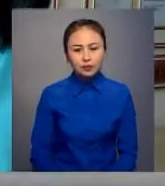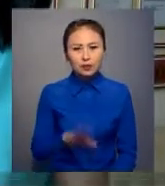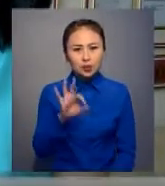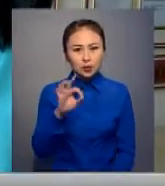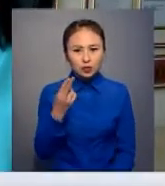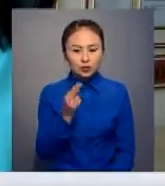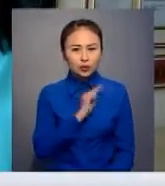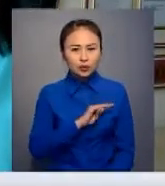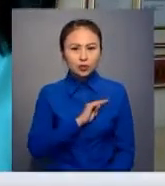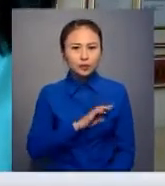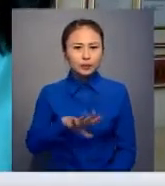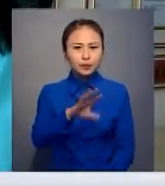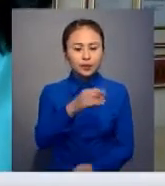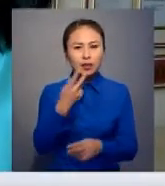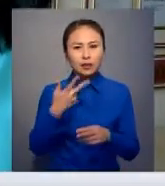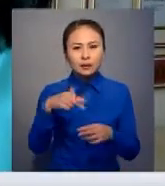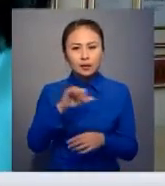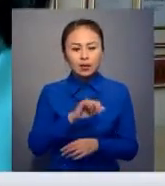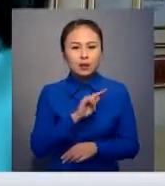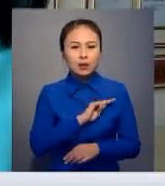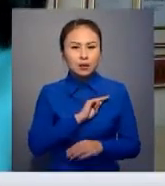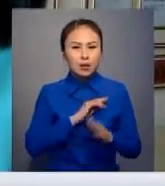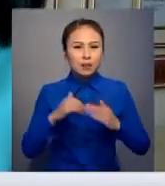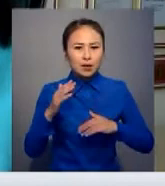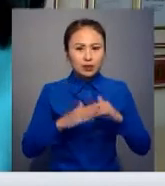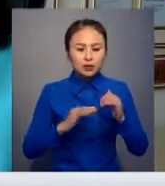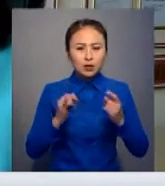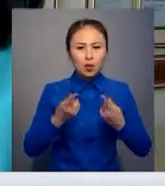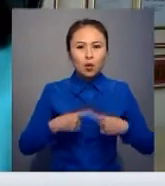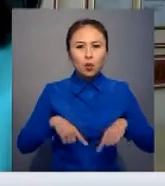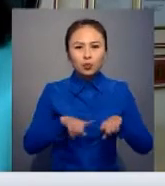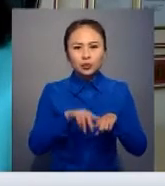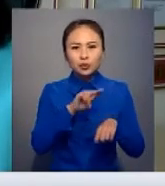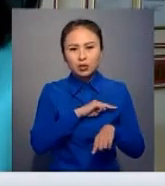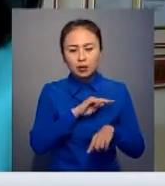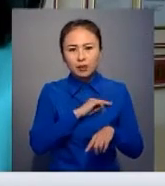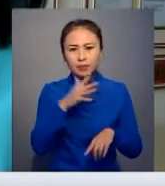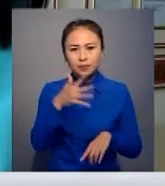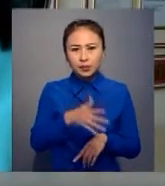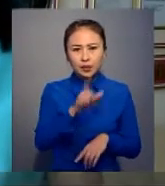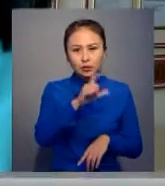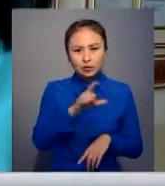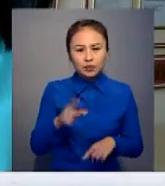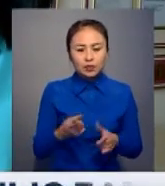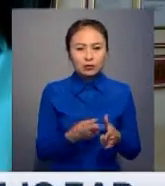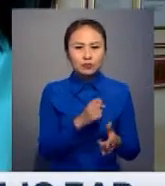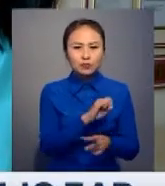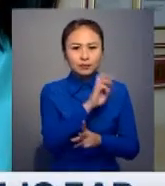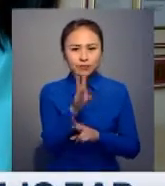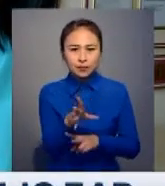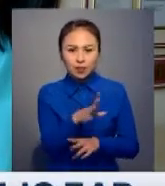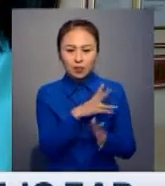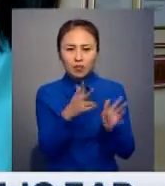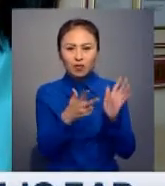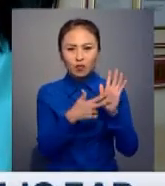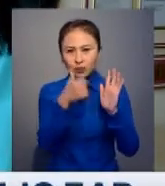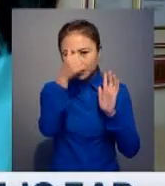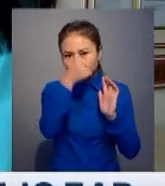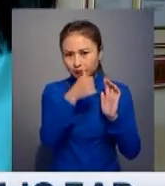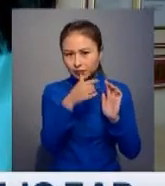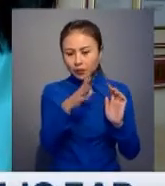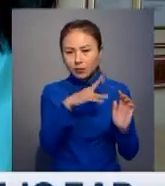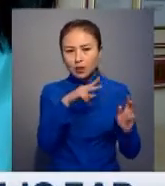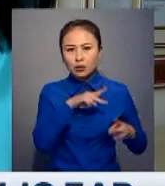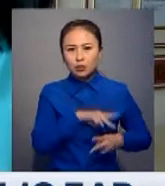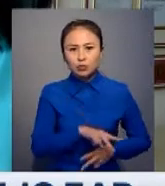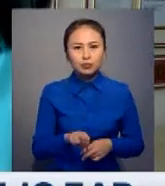Әлеуметтік жұмыс орындарымен, жастар практикасы және қоғамдық жұмыстарымен 5000-ға жуық адам қамтылды. 8 айдың ішінде еңбекпен